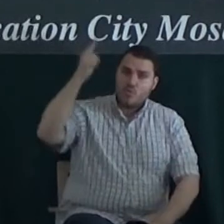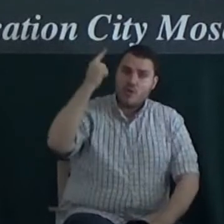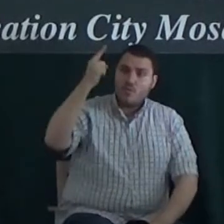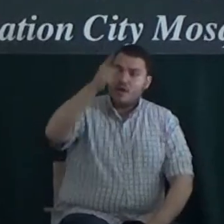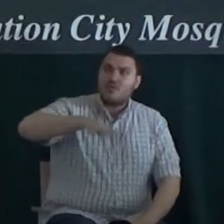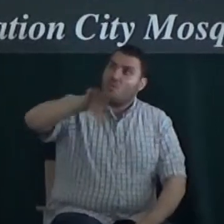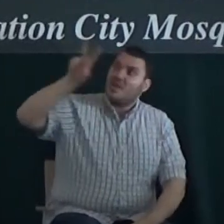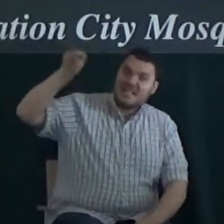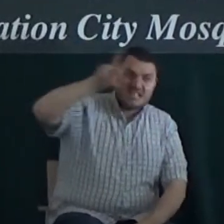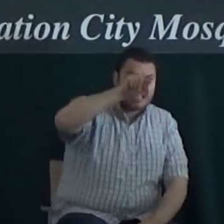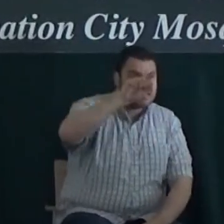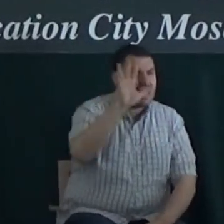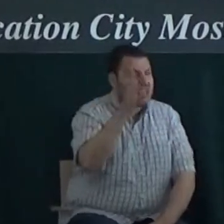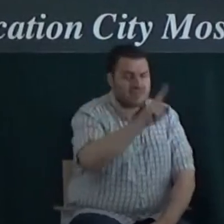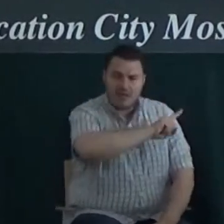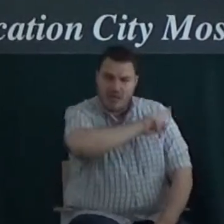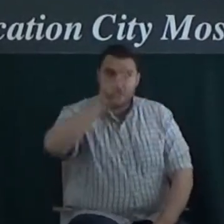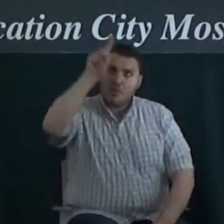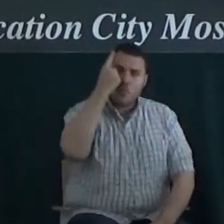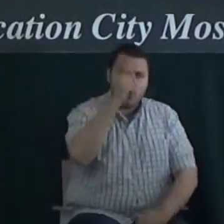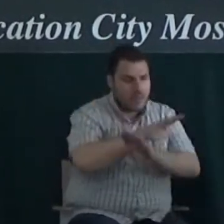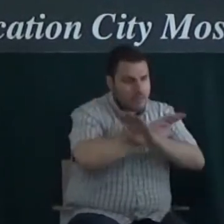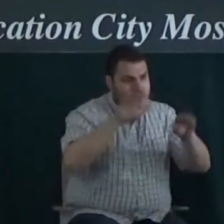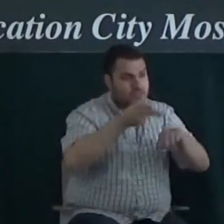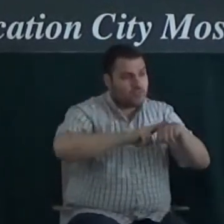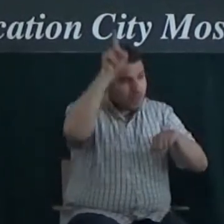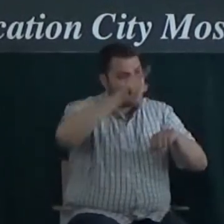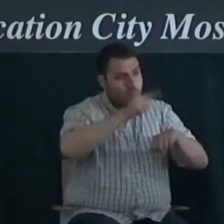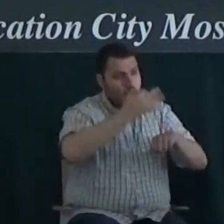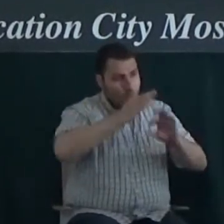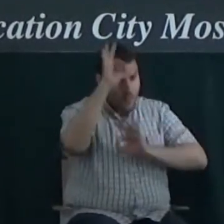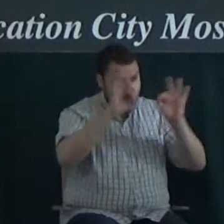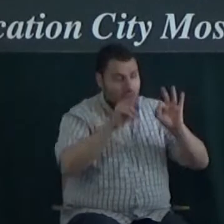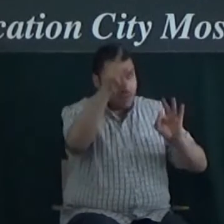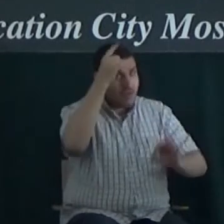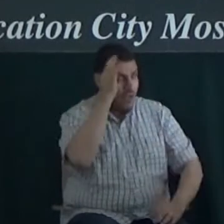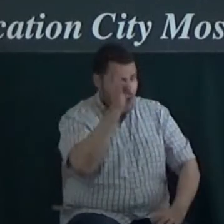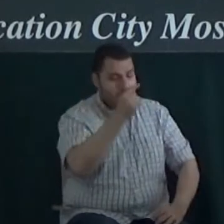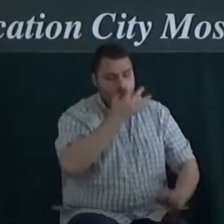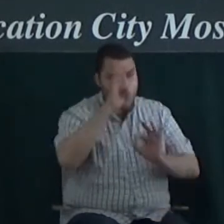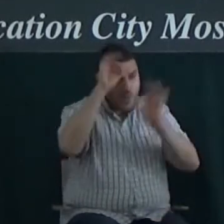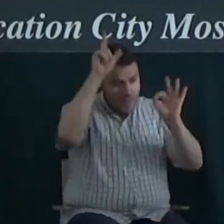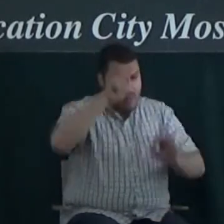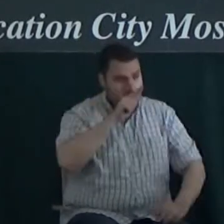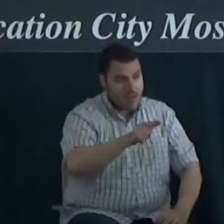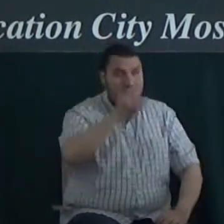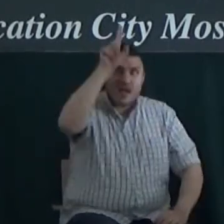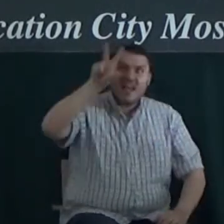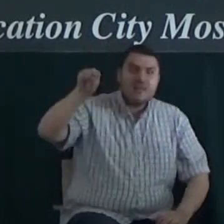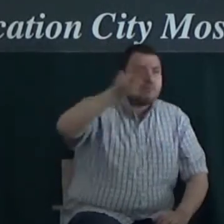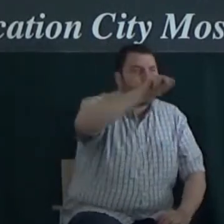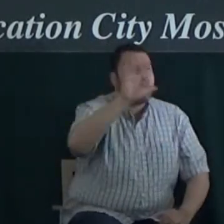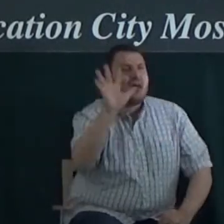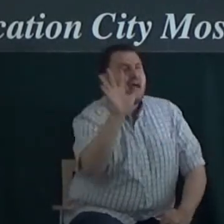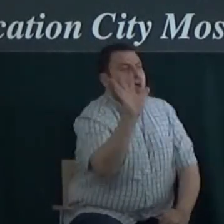والكفء والنظير، وتعالى عن المثيل سبحانه، فقال عن نفسه وهو أعلم بنفسه ليس كمثله شيء